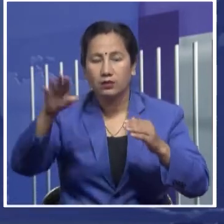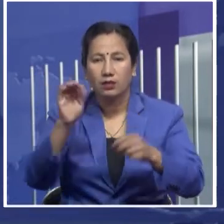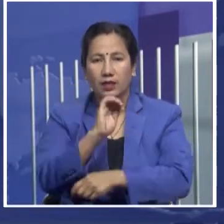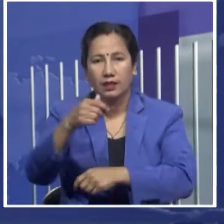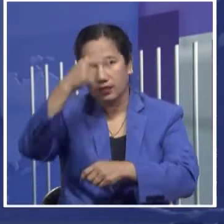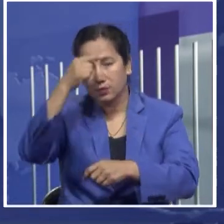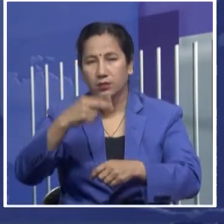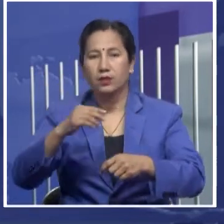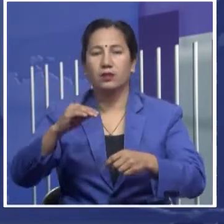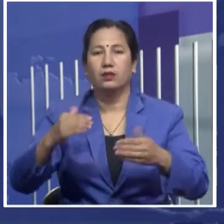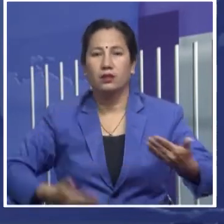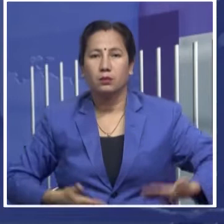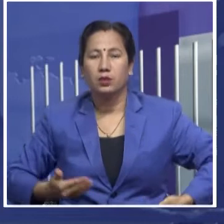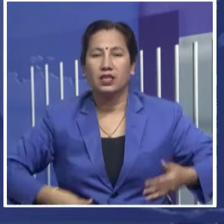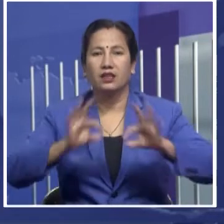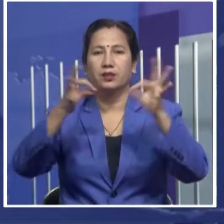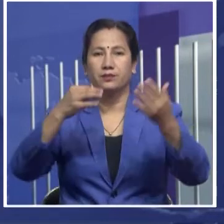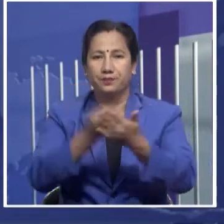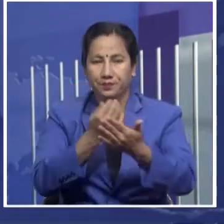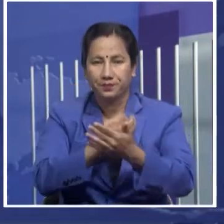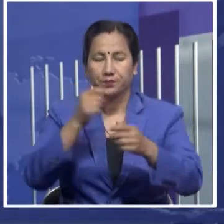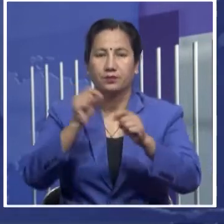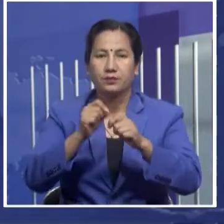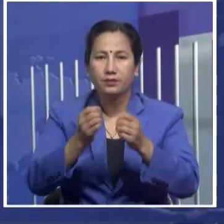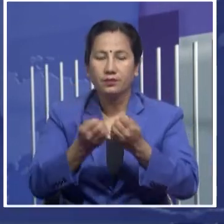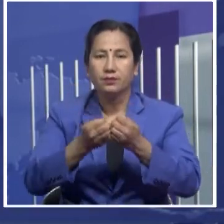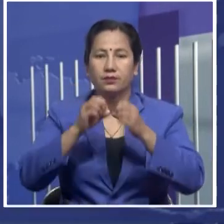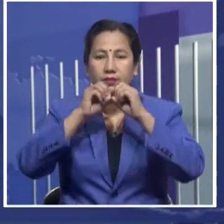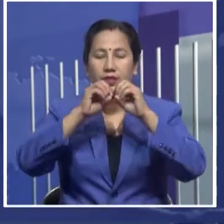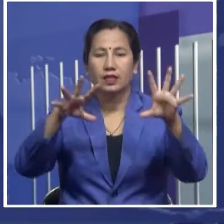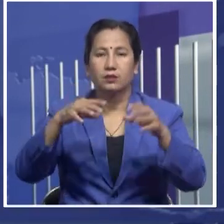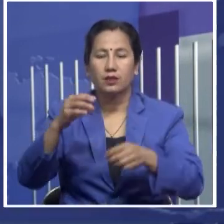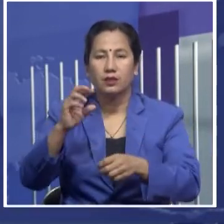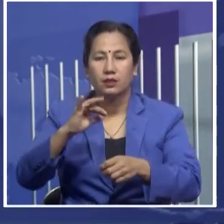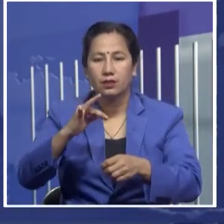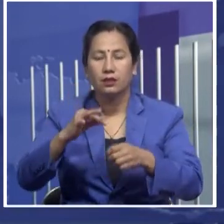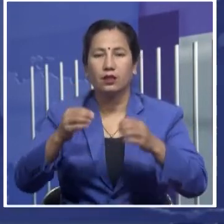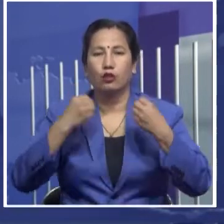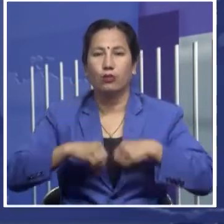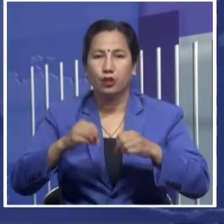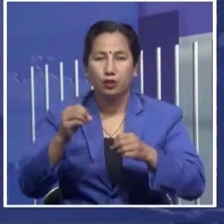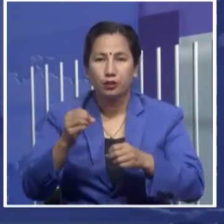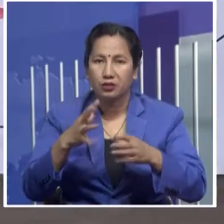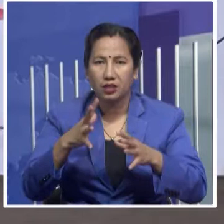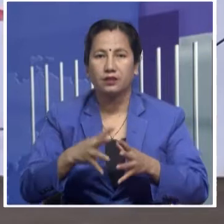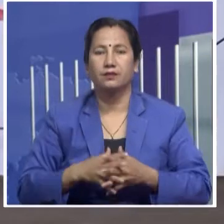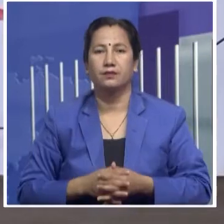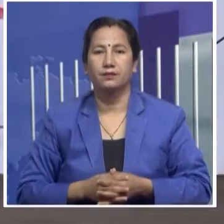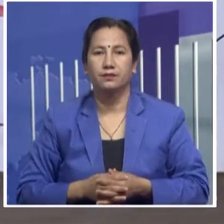छ। तम्घास बजारमा विभिन्न सङ्घ संस्थाहरूले निर्माण गरेका सार्वजनिक शौचालय पनि प्रयोगविहीन छन्।